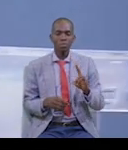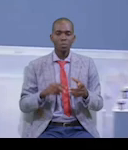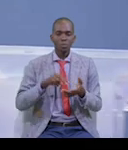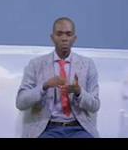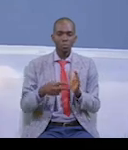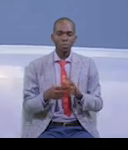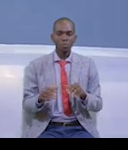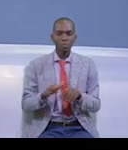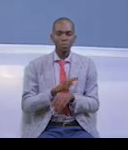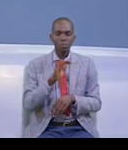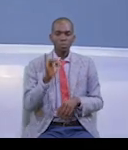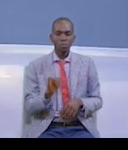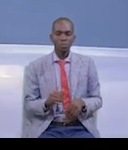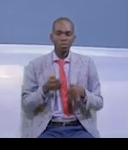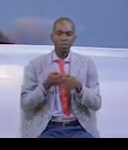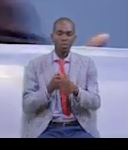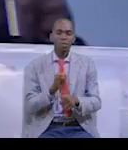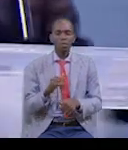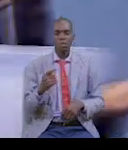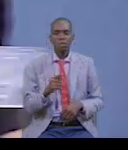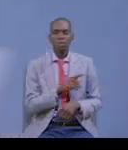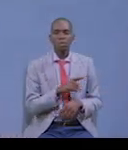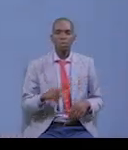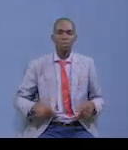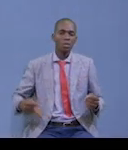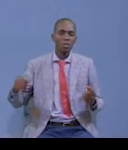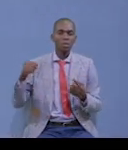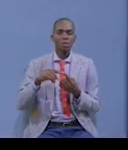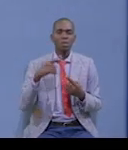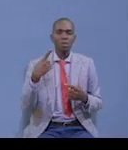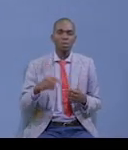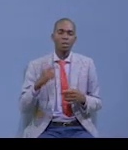purposefully following the Lord till the